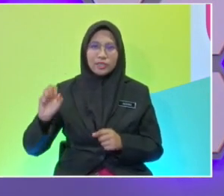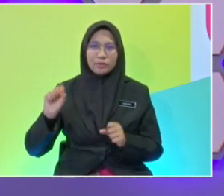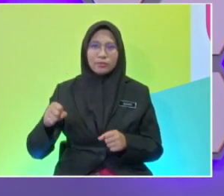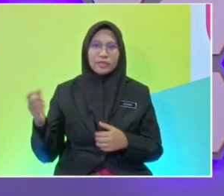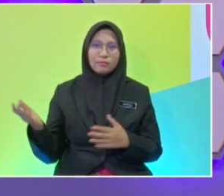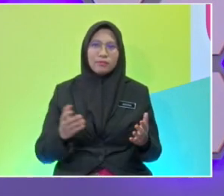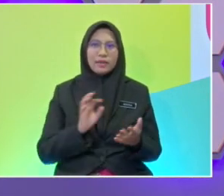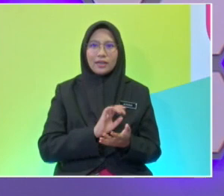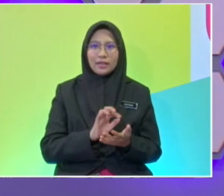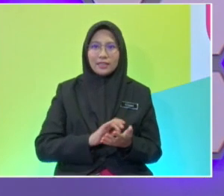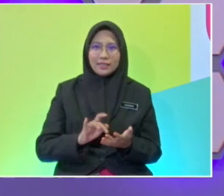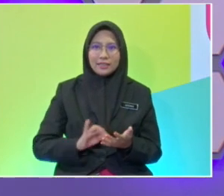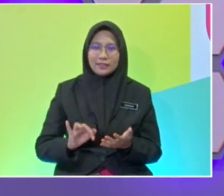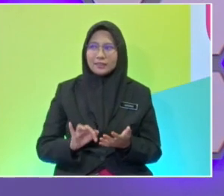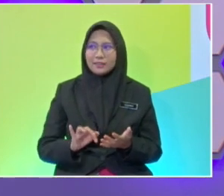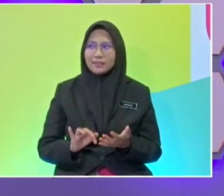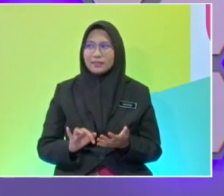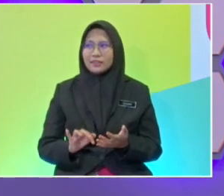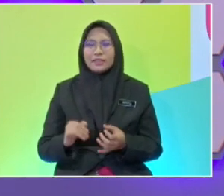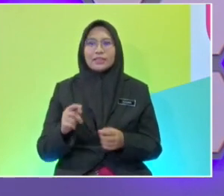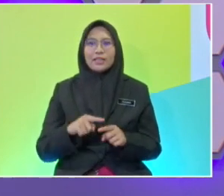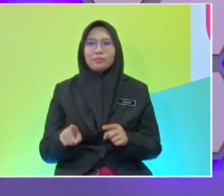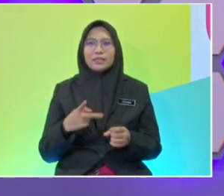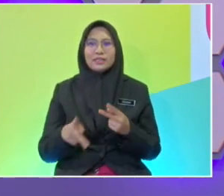ke kulit tapi kalau udah tadi